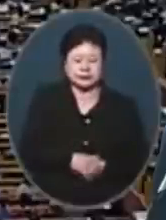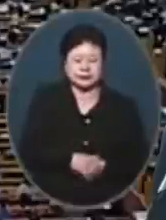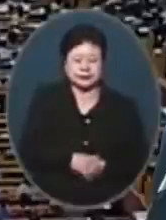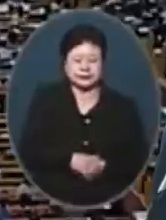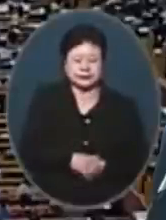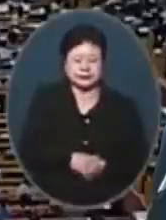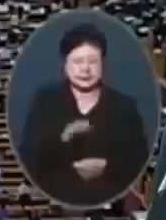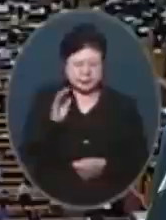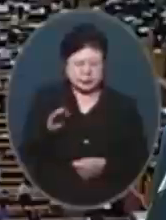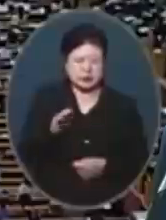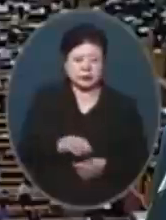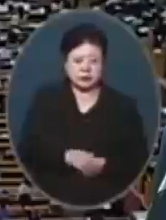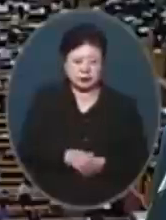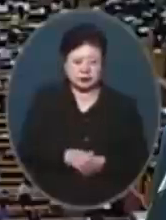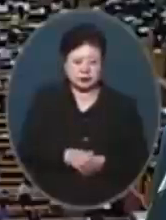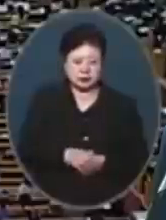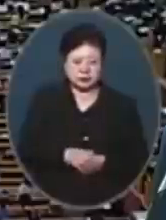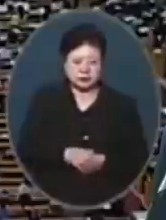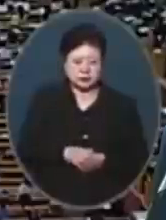그 다음도